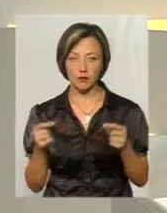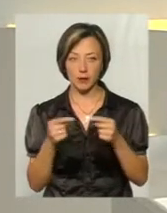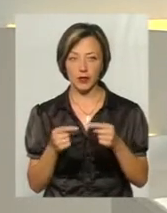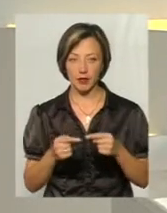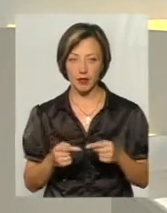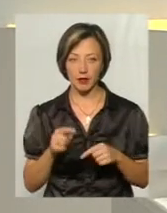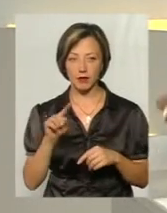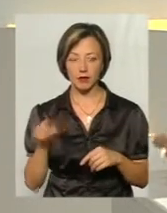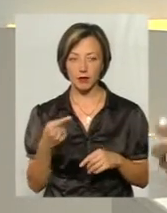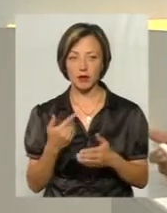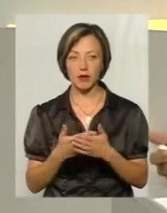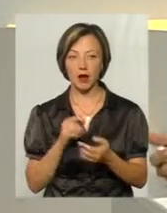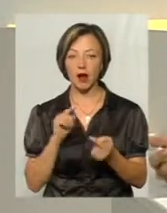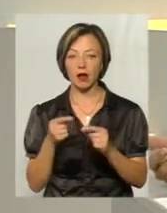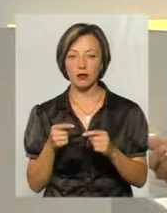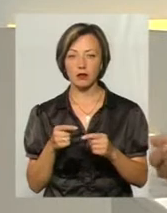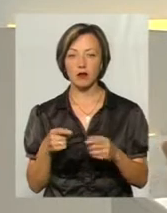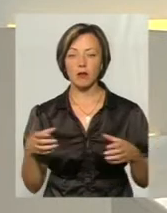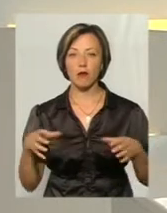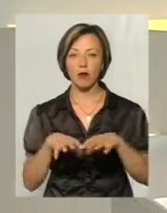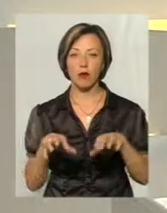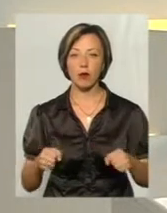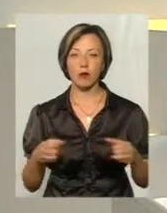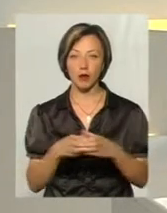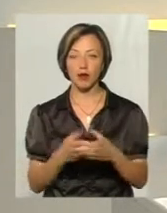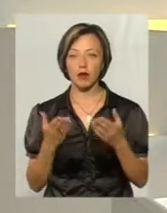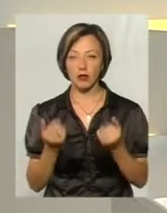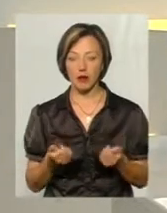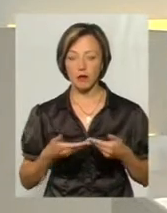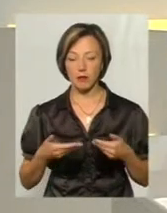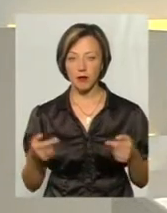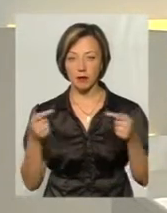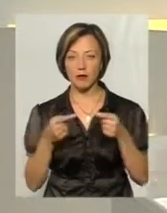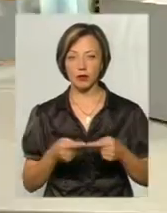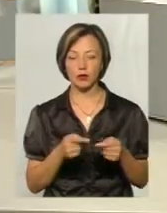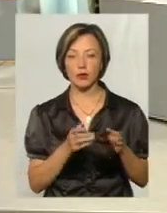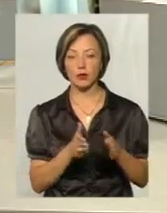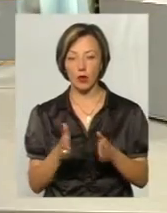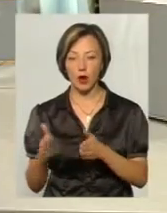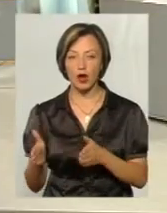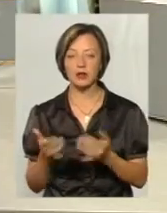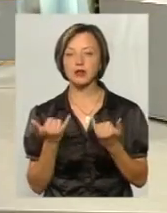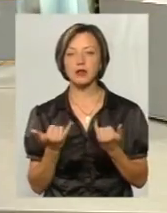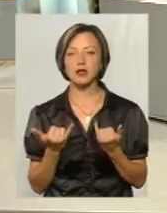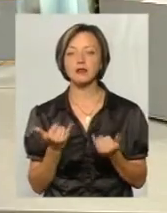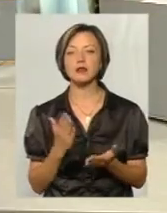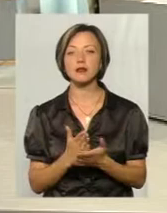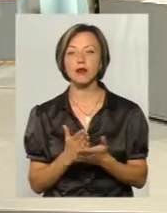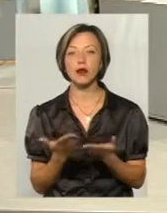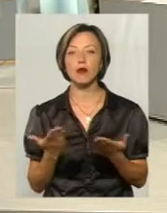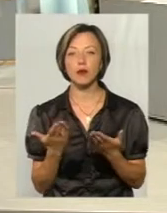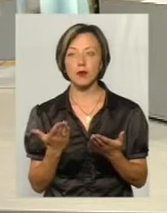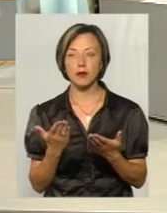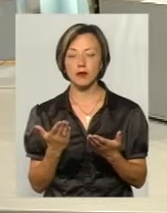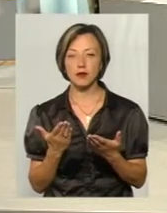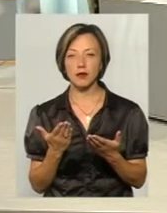як вимагав, до прикладу, антимонопольний комітет? Так, да, ми приводимо в порядок тендерну то документацію. То на чому зараз ви знаходитесь? На якому